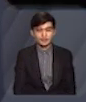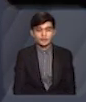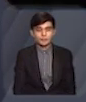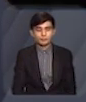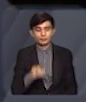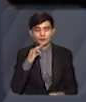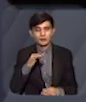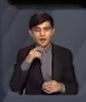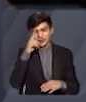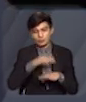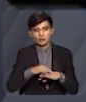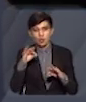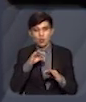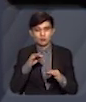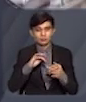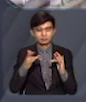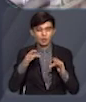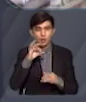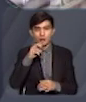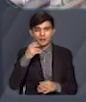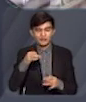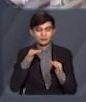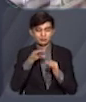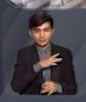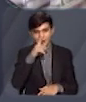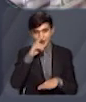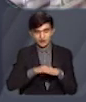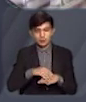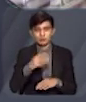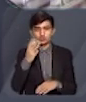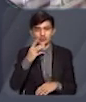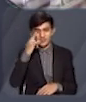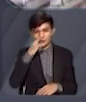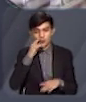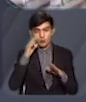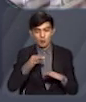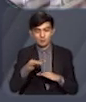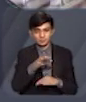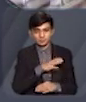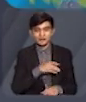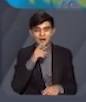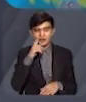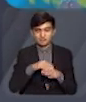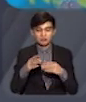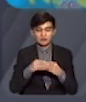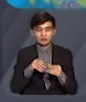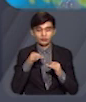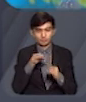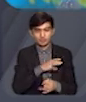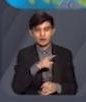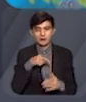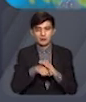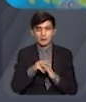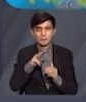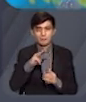Үкімет отырысында онлайн байланысқа шыққан Шығыс Қазақстан облысының әкімі аймақта 2040 жылға қарай жұмыс істеп тұрған ірі мыс алтын